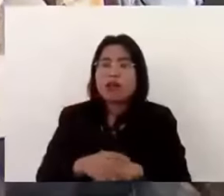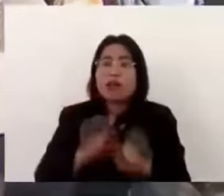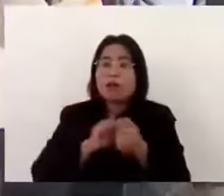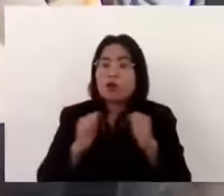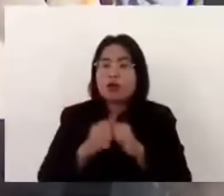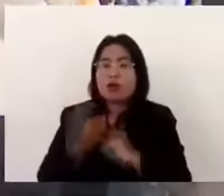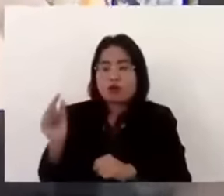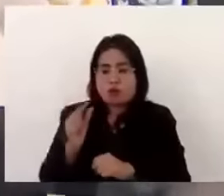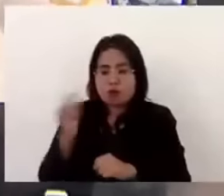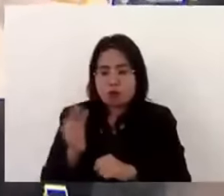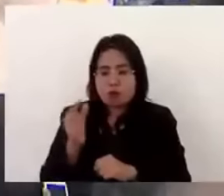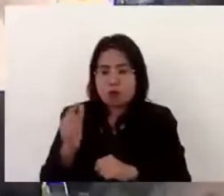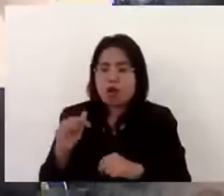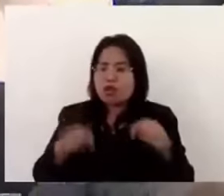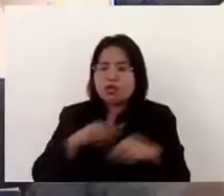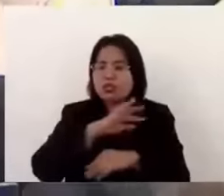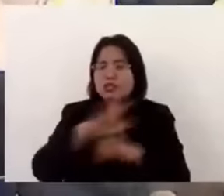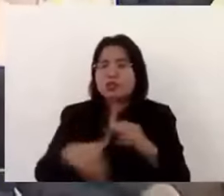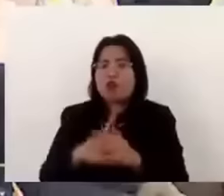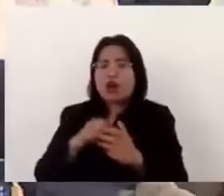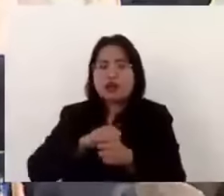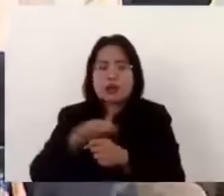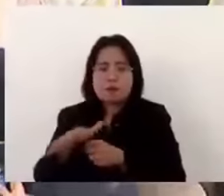umum ini semua